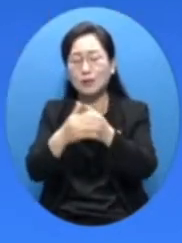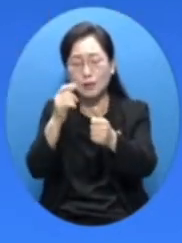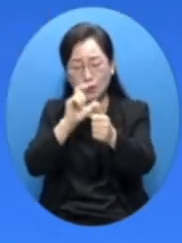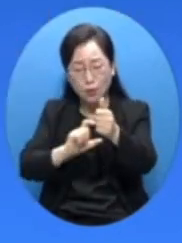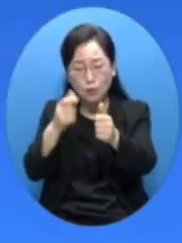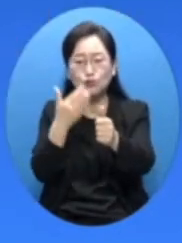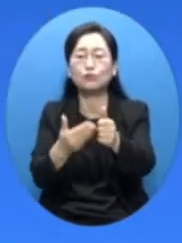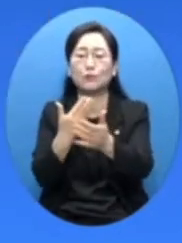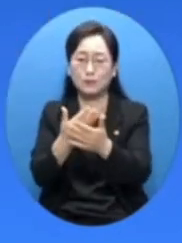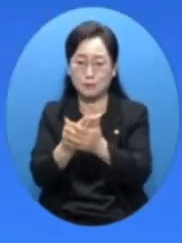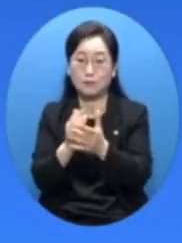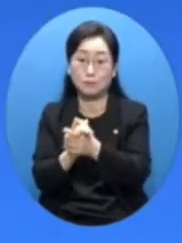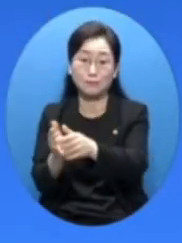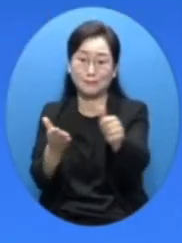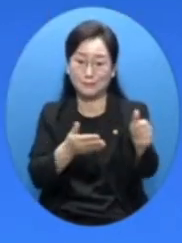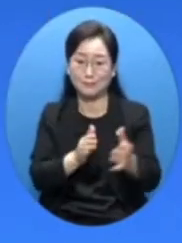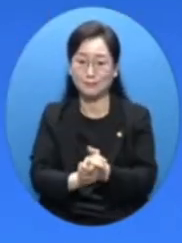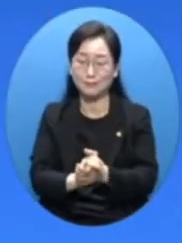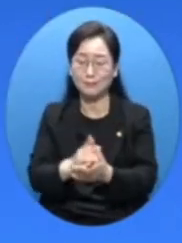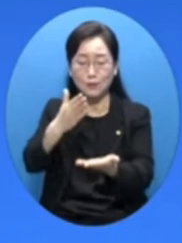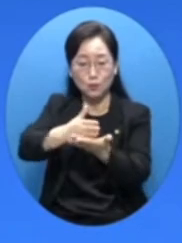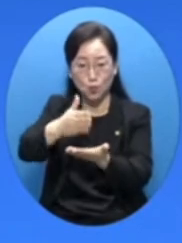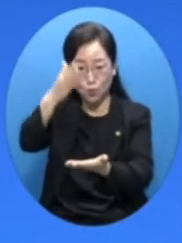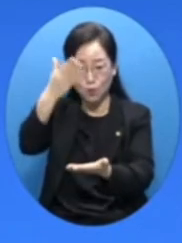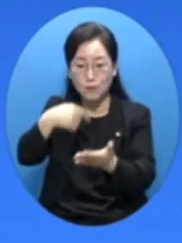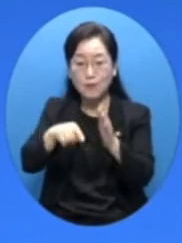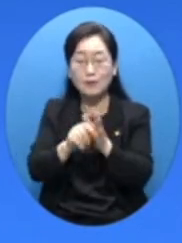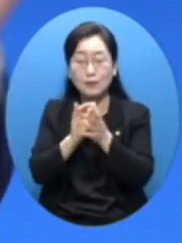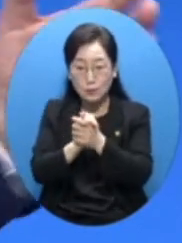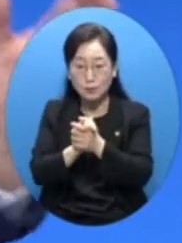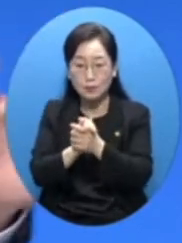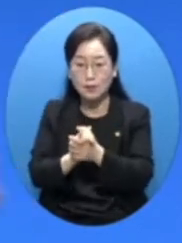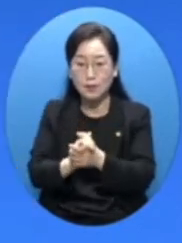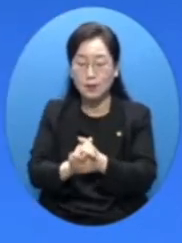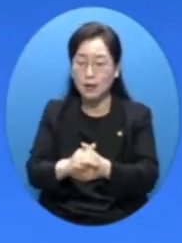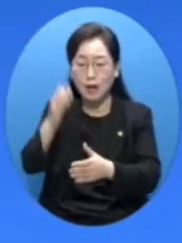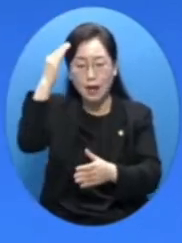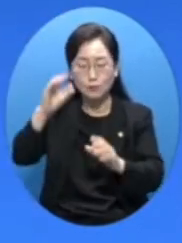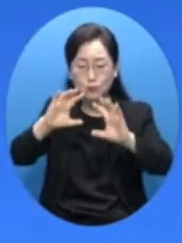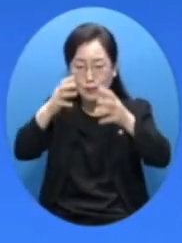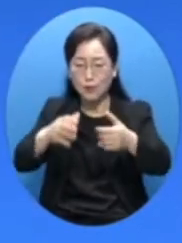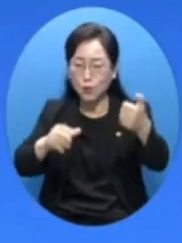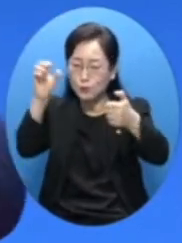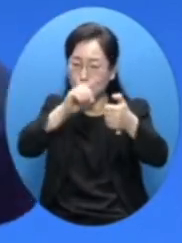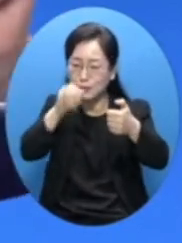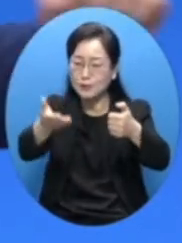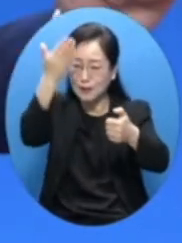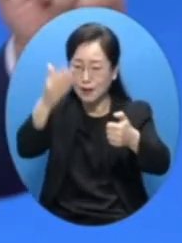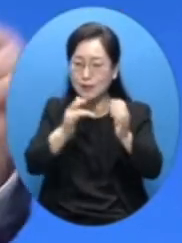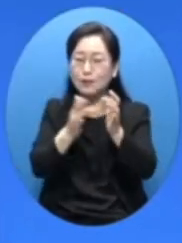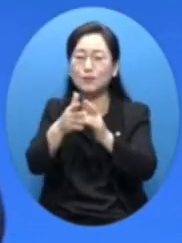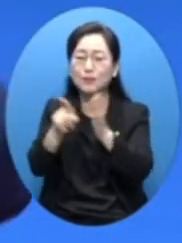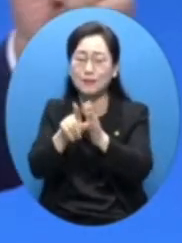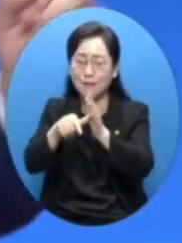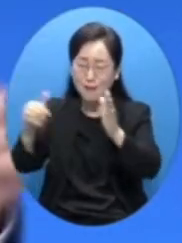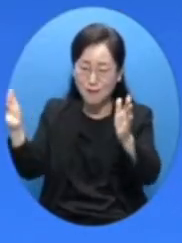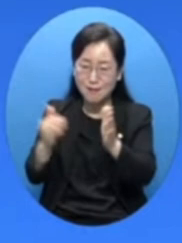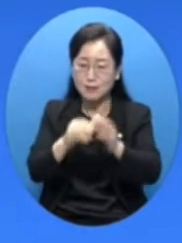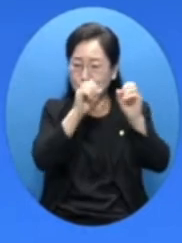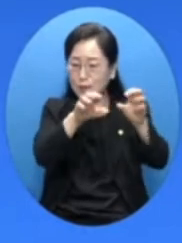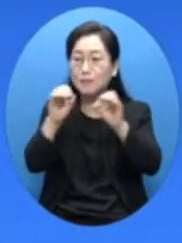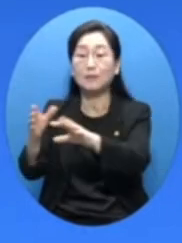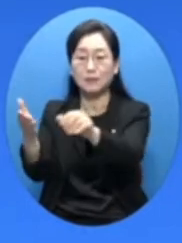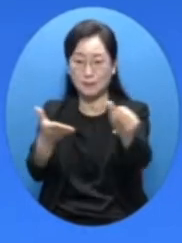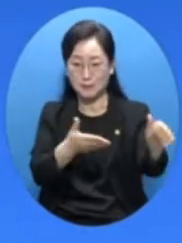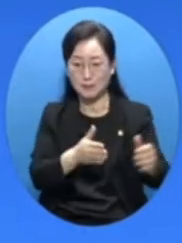주시옵소서. 통일의 날을 바라보면서 우리 대한민국이 50% 이상 예수 믿을 때까지 열심히 나가 복음을 전해야 되는